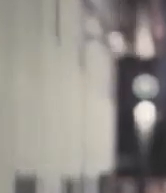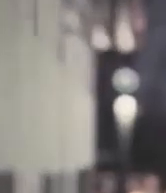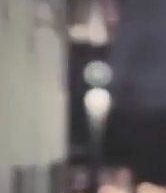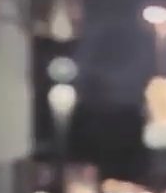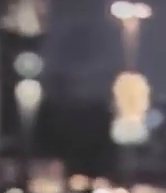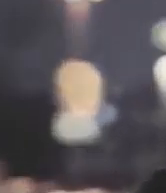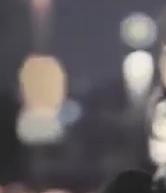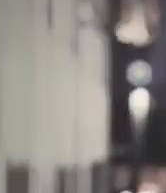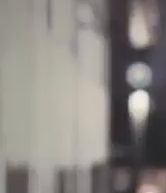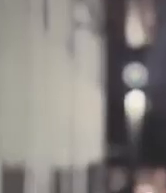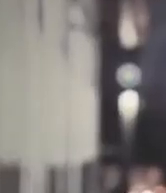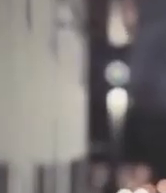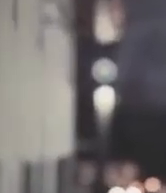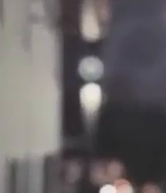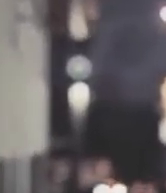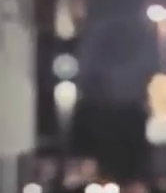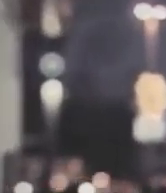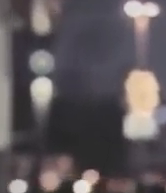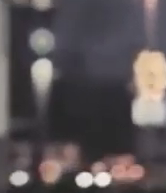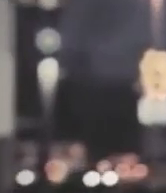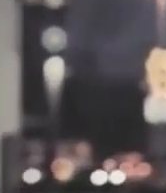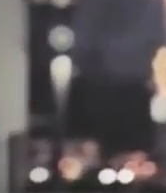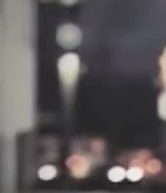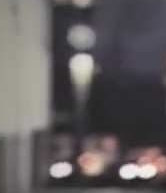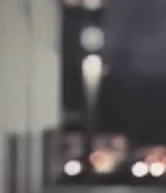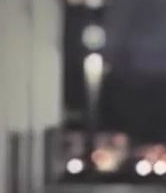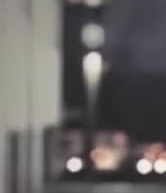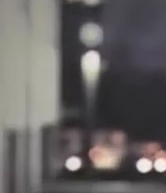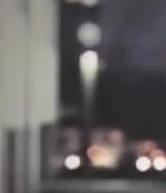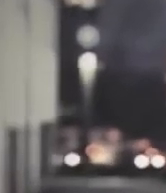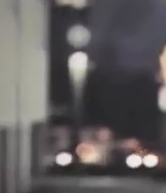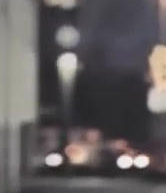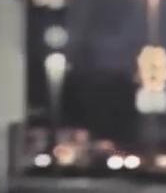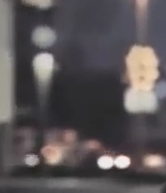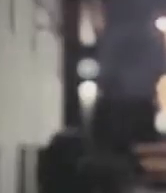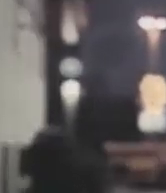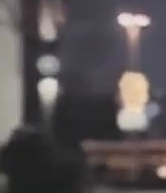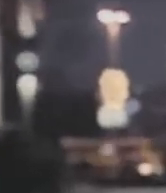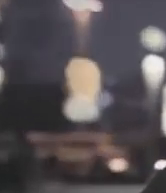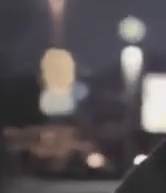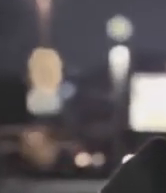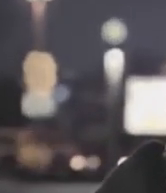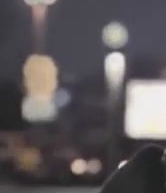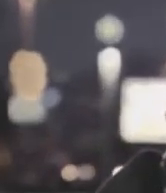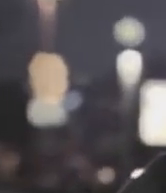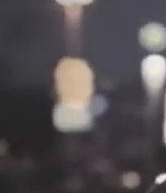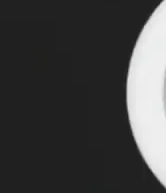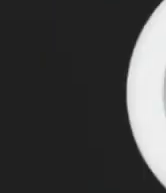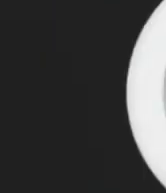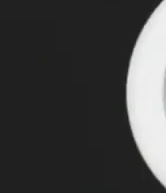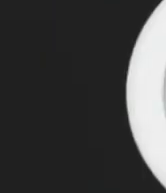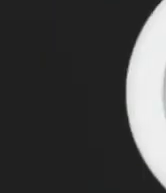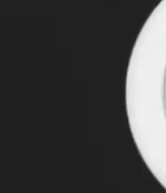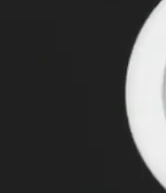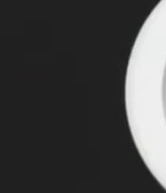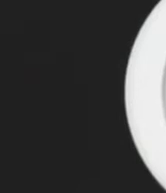Kupovinom posebnog belog tanjira pomažete da se za svakog od njih obezbedi bar po jedan obrok. Pokažimo da nam je stalo. Hrana za sve.